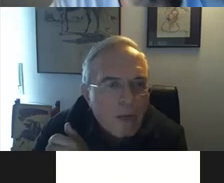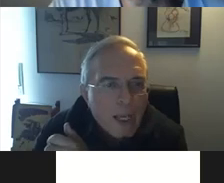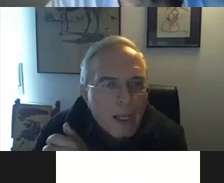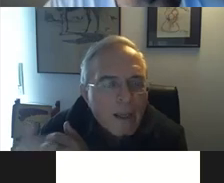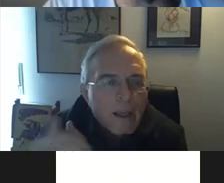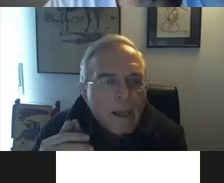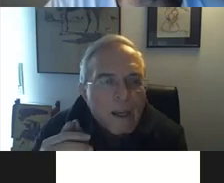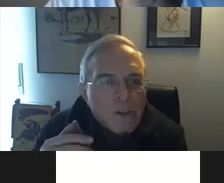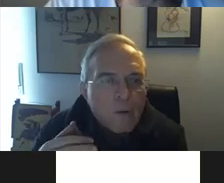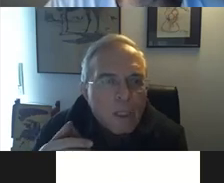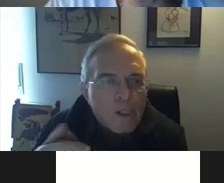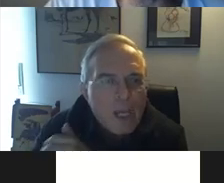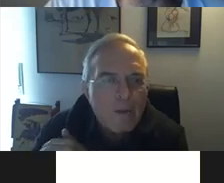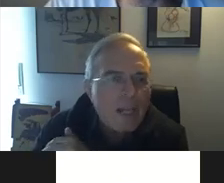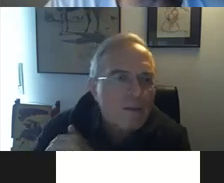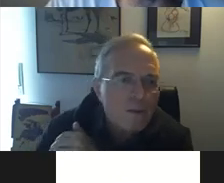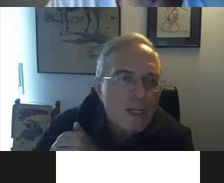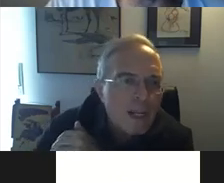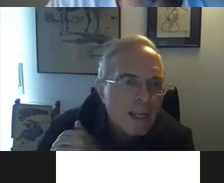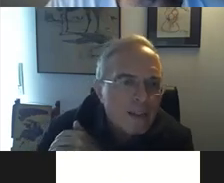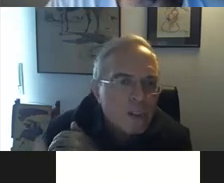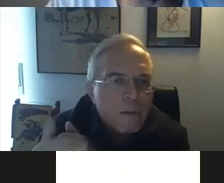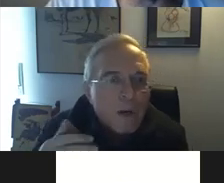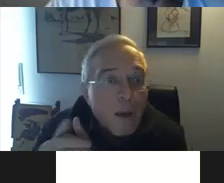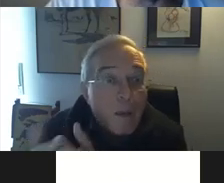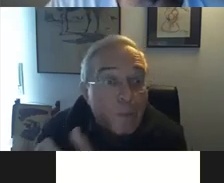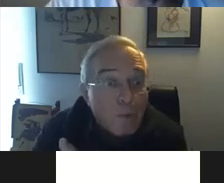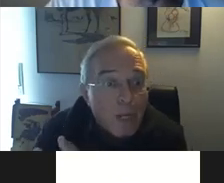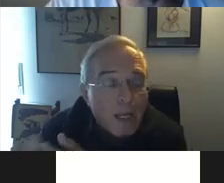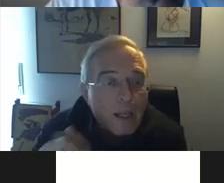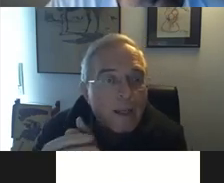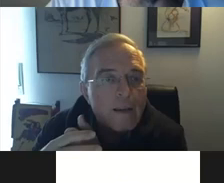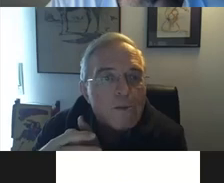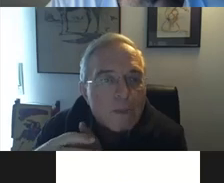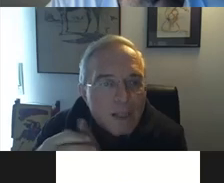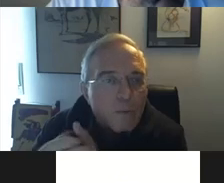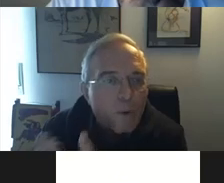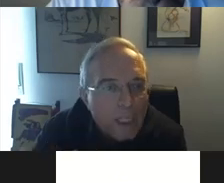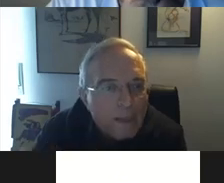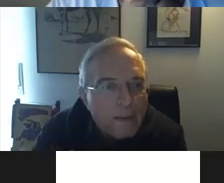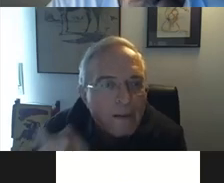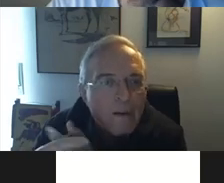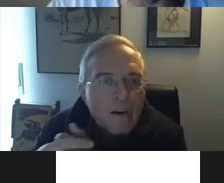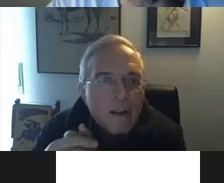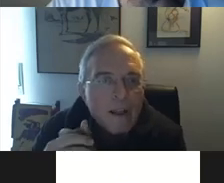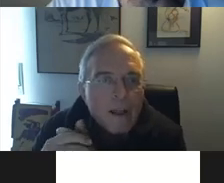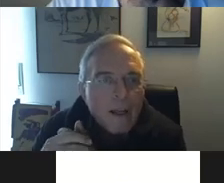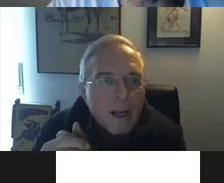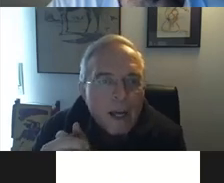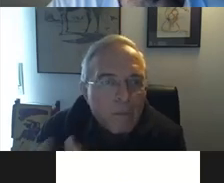oppure cioè quindi c'è una totale diciamo eppure il risultato politico